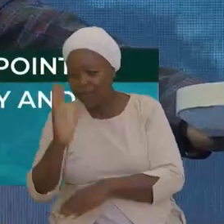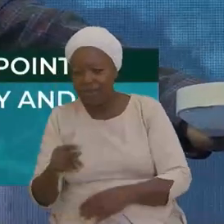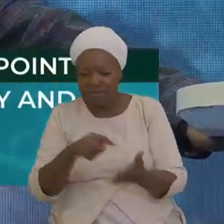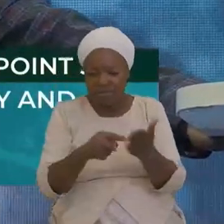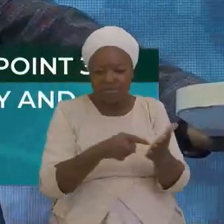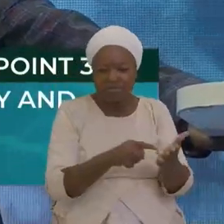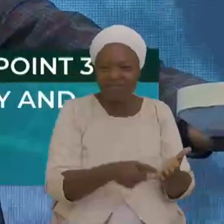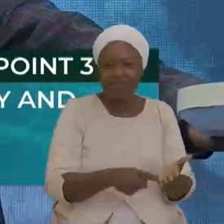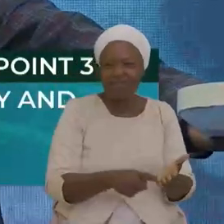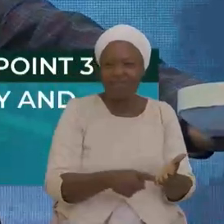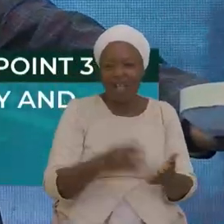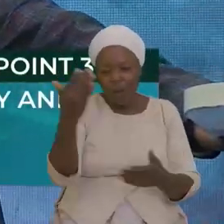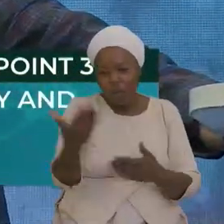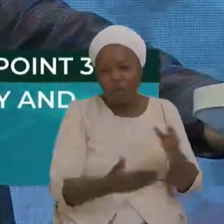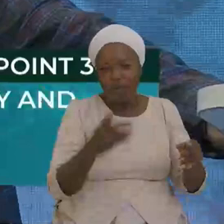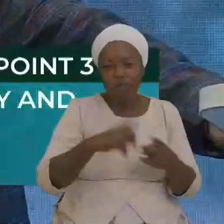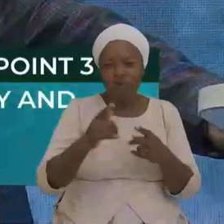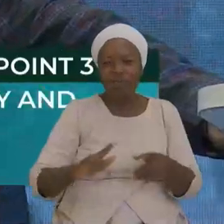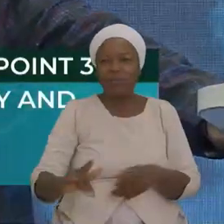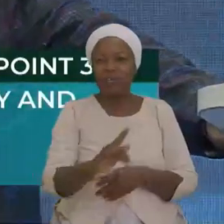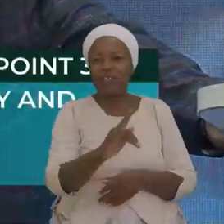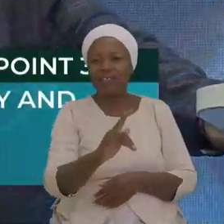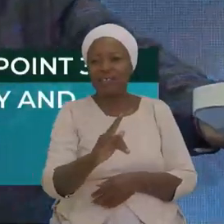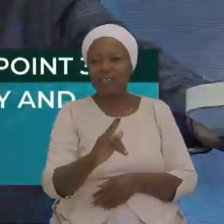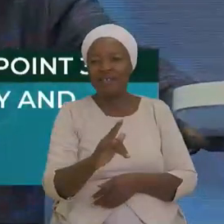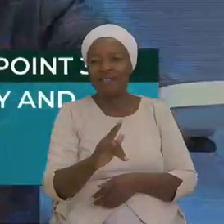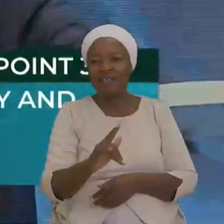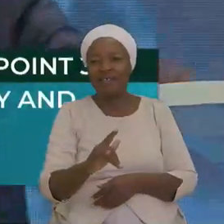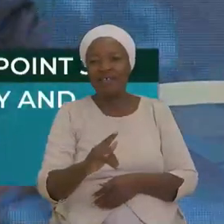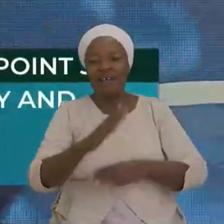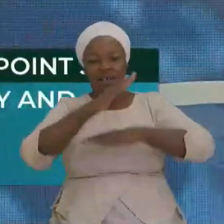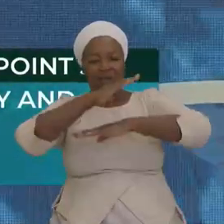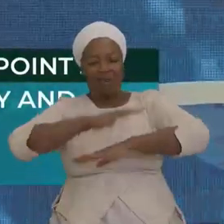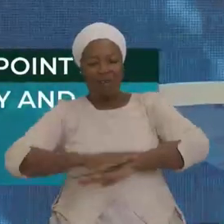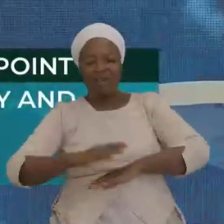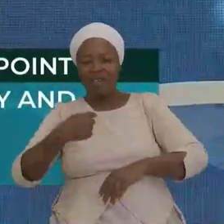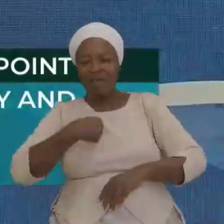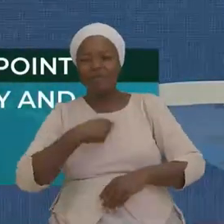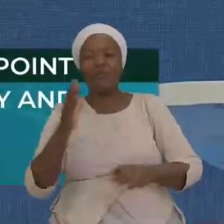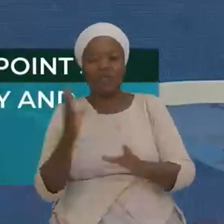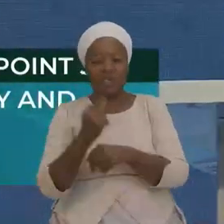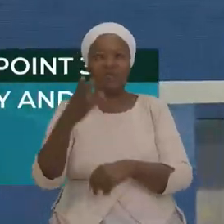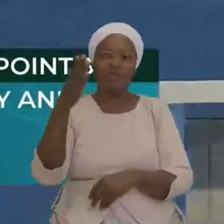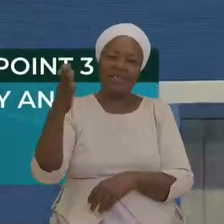tel. Sois le bienvenu dans l'avion. Sois tranquille, je t'amènerai là-bas.